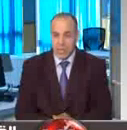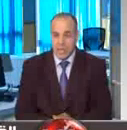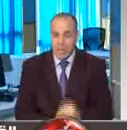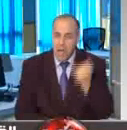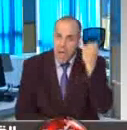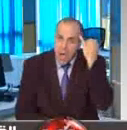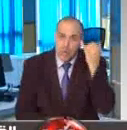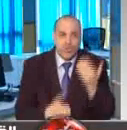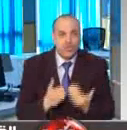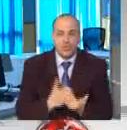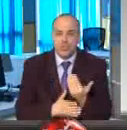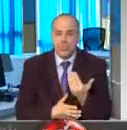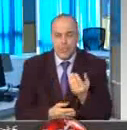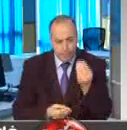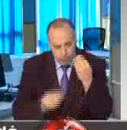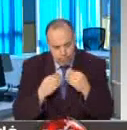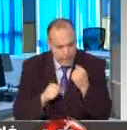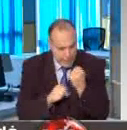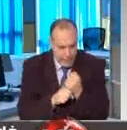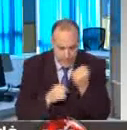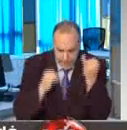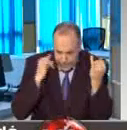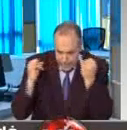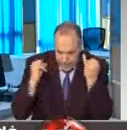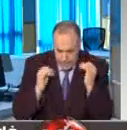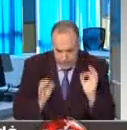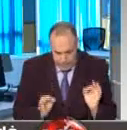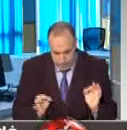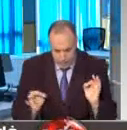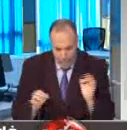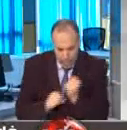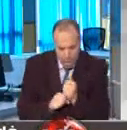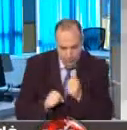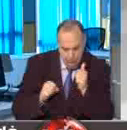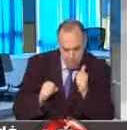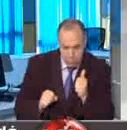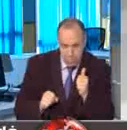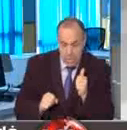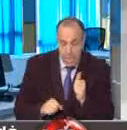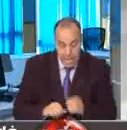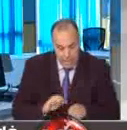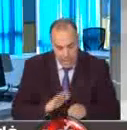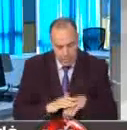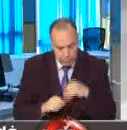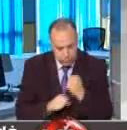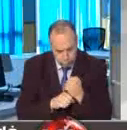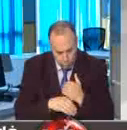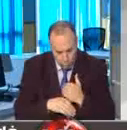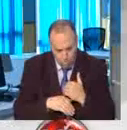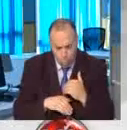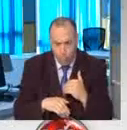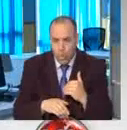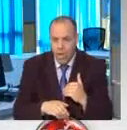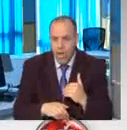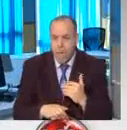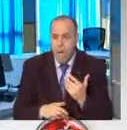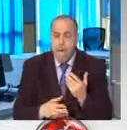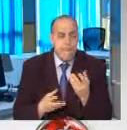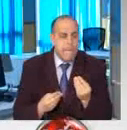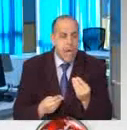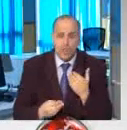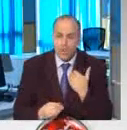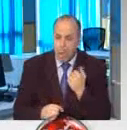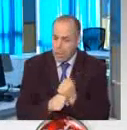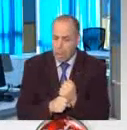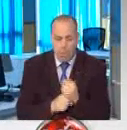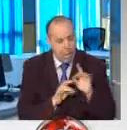جديدة، جربت عملت بوف، عملت شانتيون، عجبتني الخدمة، انطلقت فيه وبديت نخدم. مازلت فما ياسر حاجة تخونين تنجم